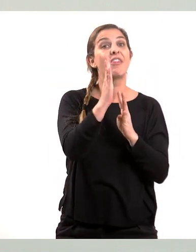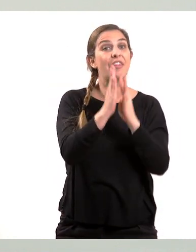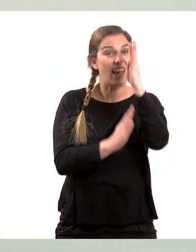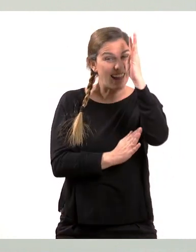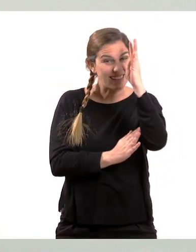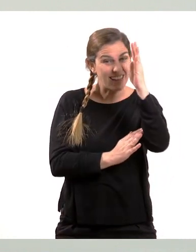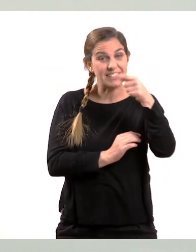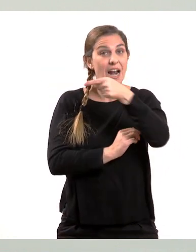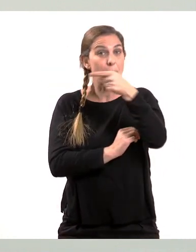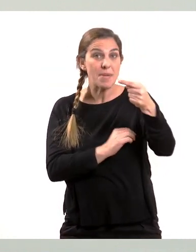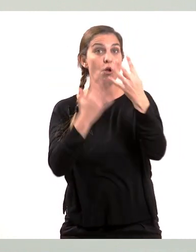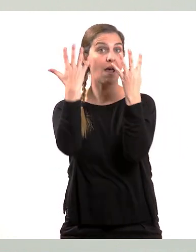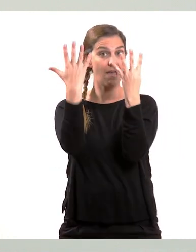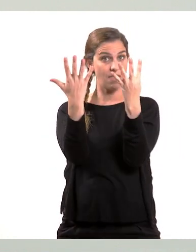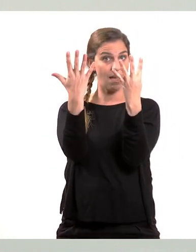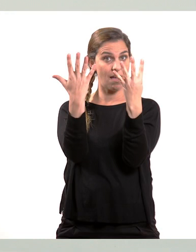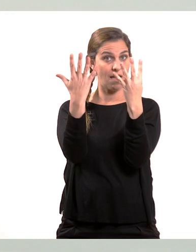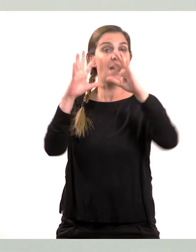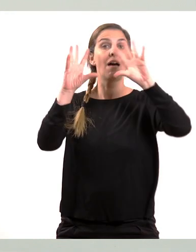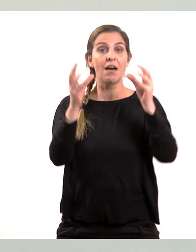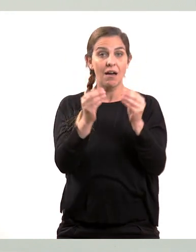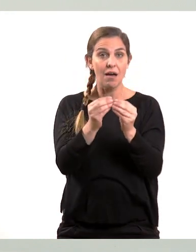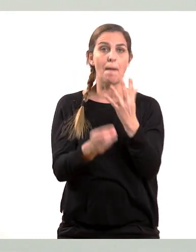9 από 14, 5.